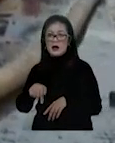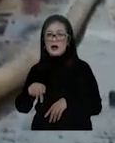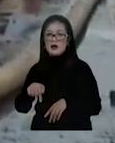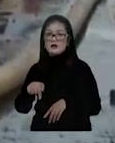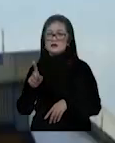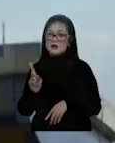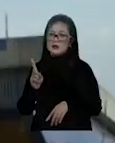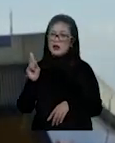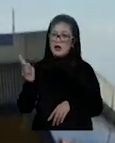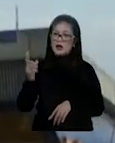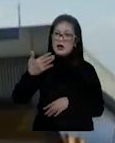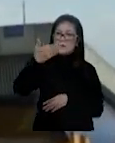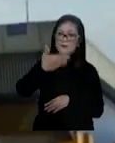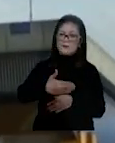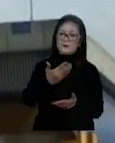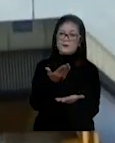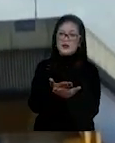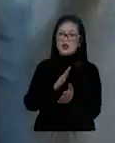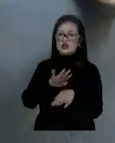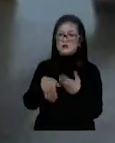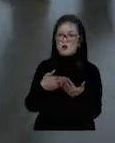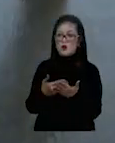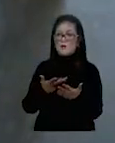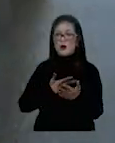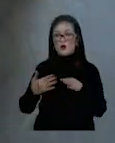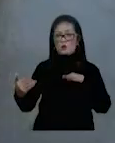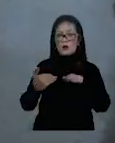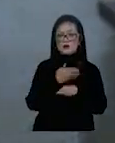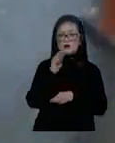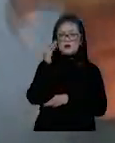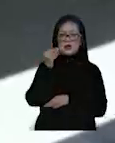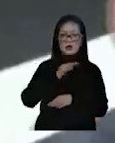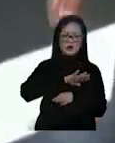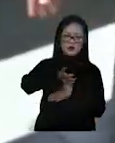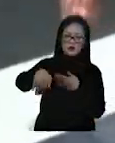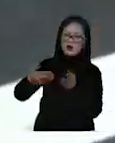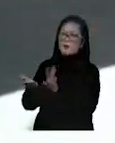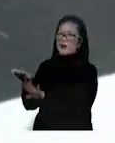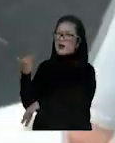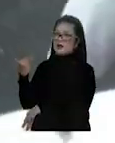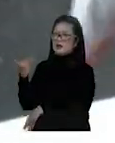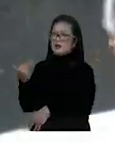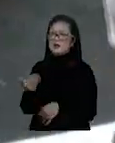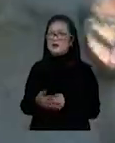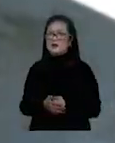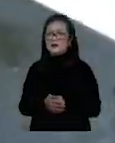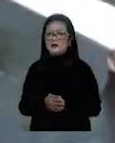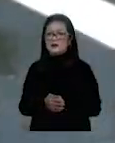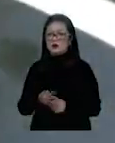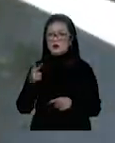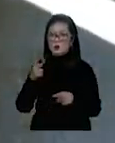Merak, warga juga meminta seluruh kendaraan menuju Jakarta berputar keluar tol. Aksi blokade warga untuk kedua kalinya